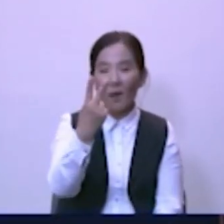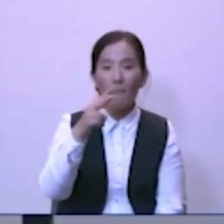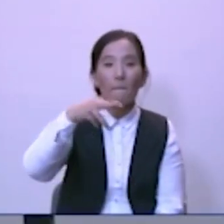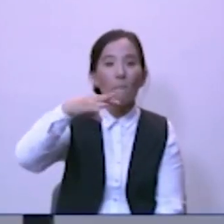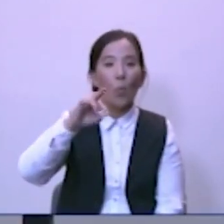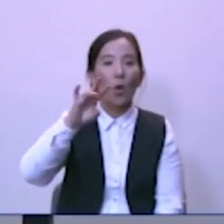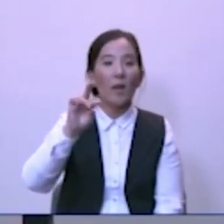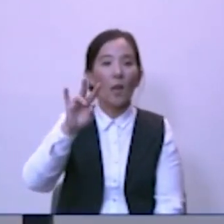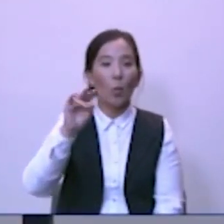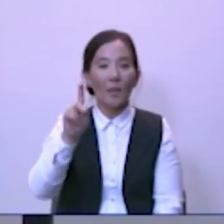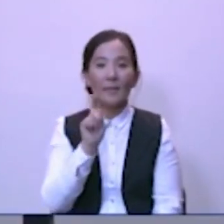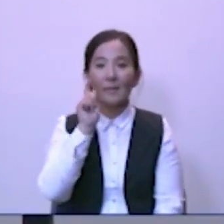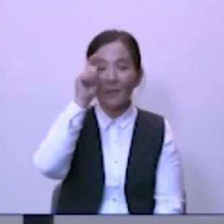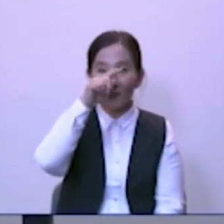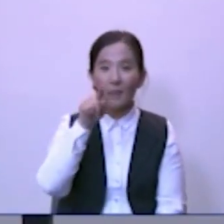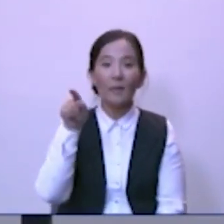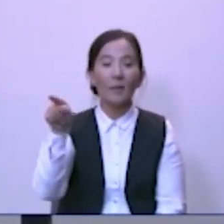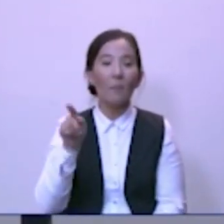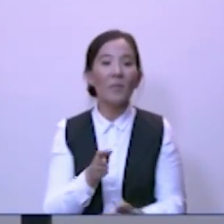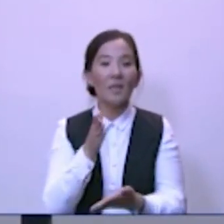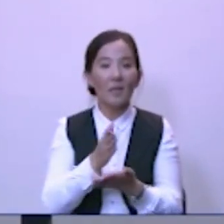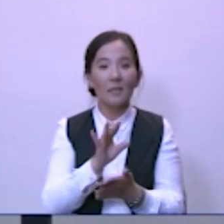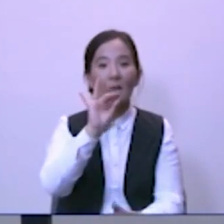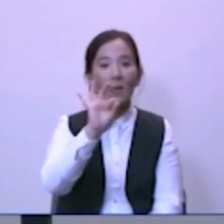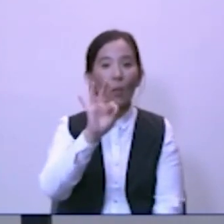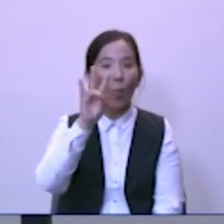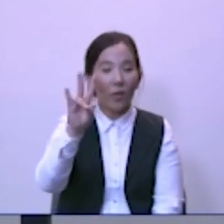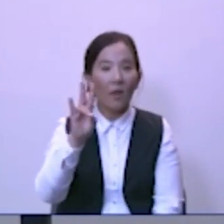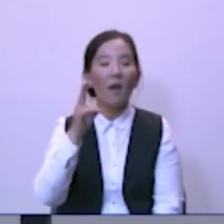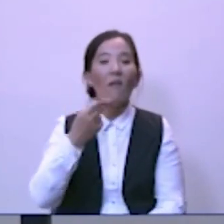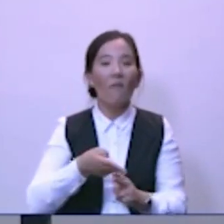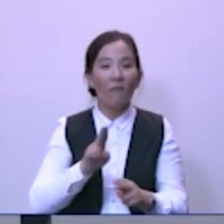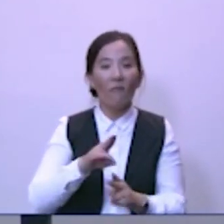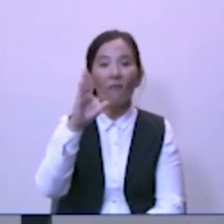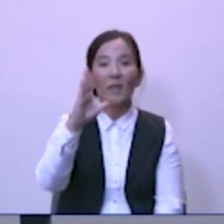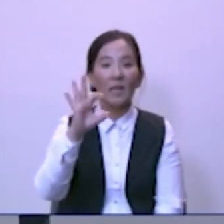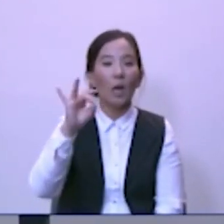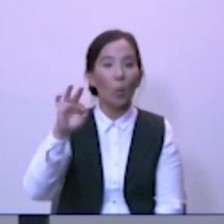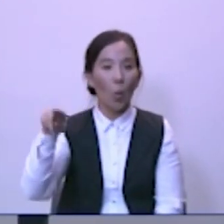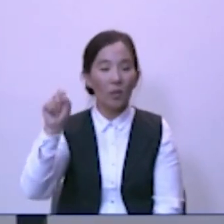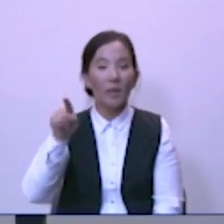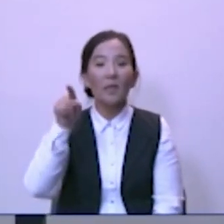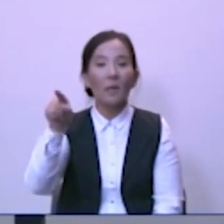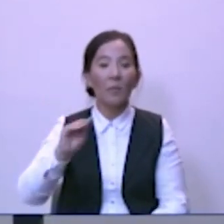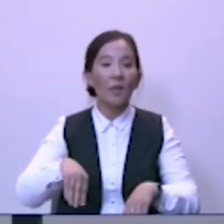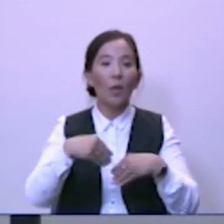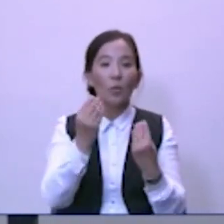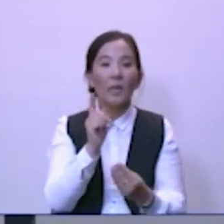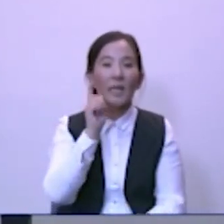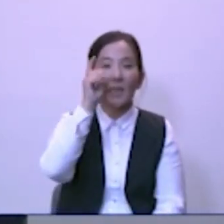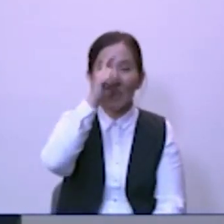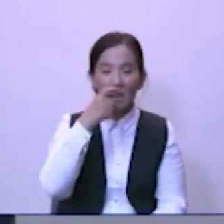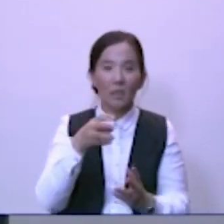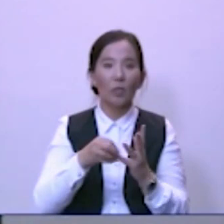кислоты у нас есть ионы водорода именно они придают кислую среду данному веществу